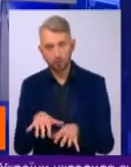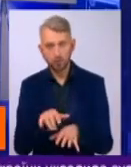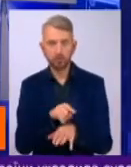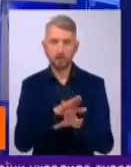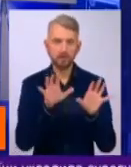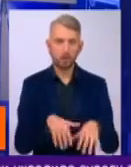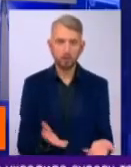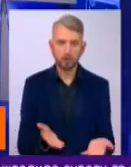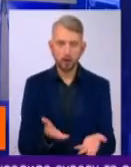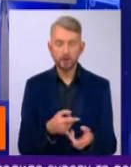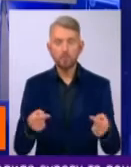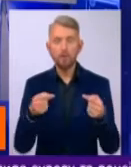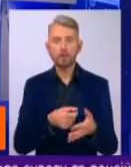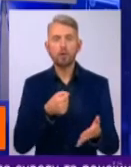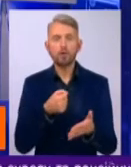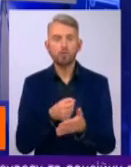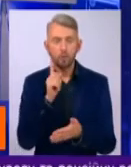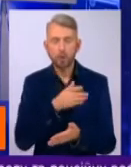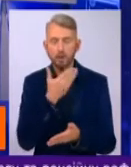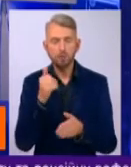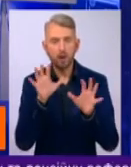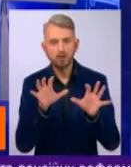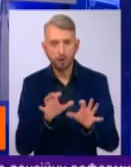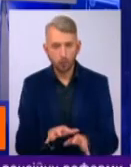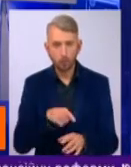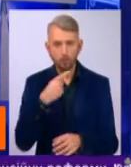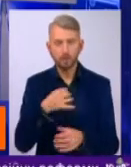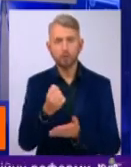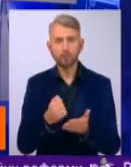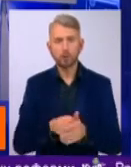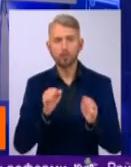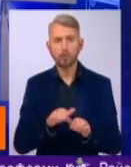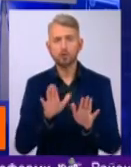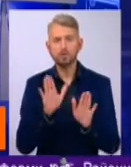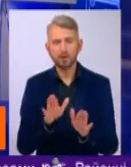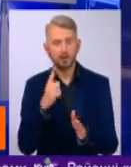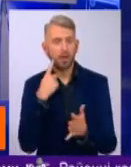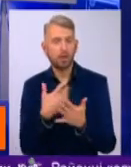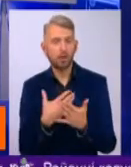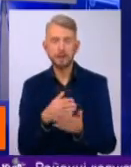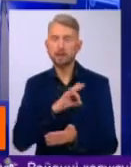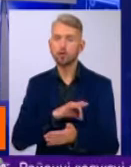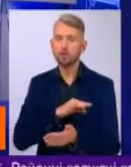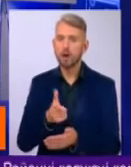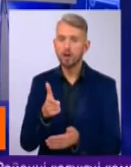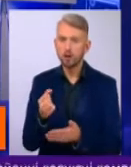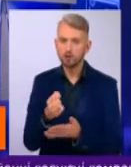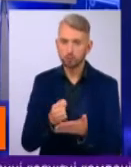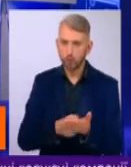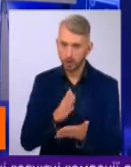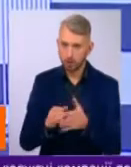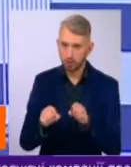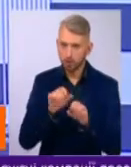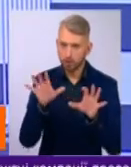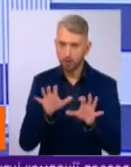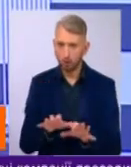ця незаконно. Відповідно, доки немає закону, говорити про зброю ми можемо тільки емпірично. Застосування зброї є порушенням закону?